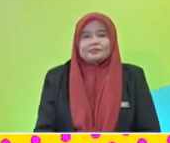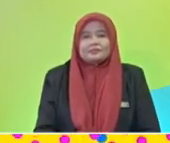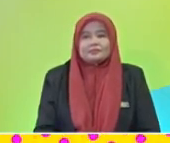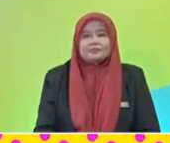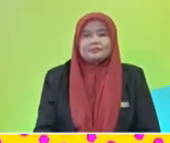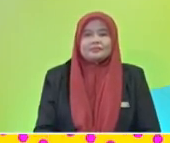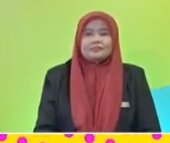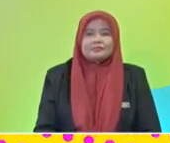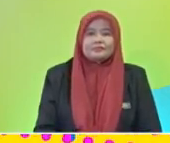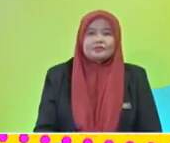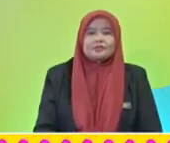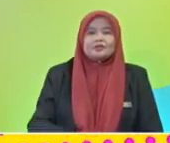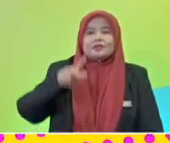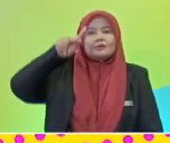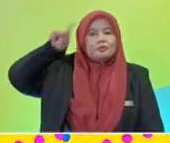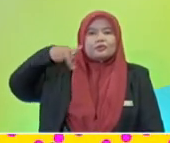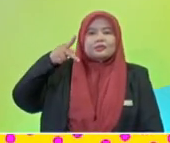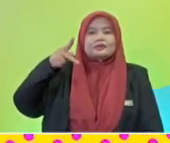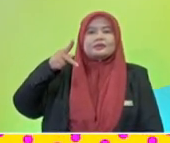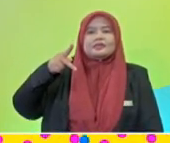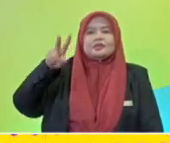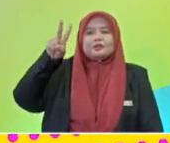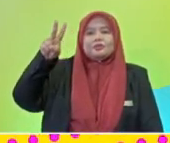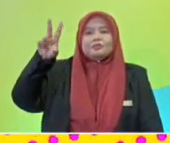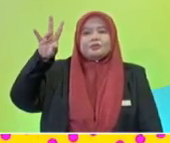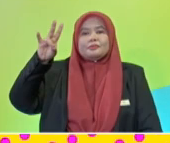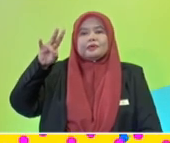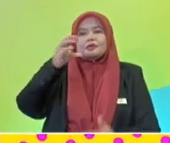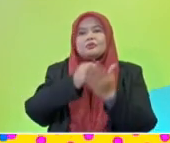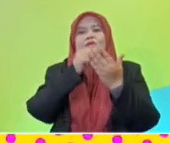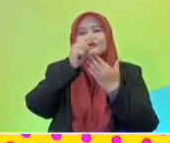tersebutik Putrajaya 29 ogos